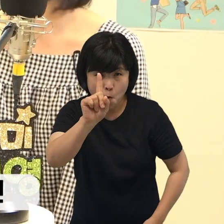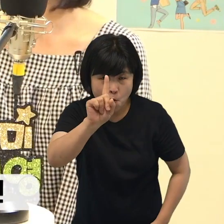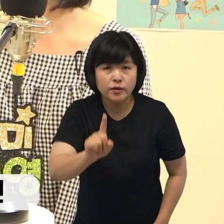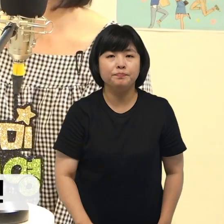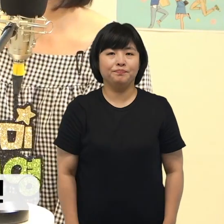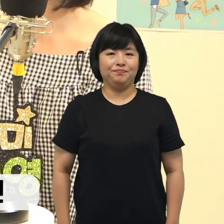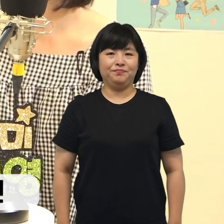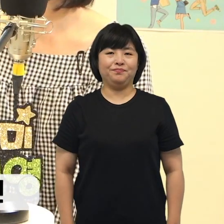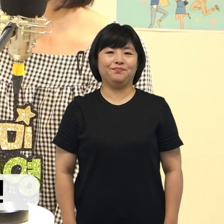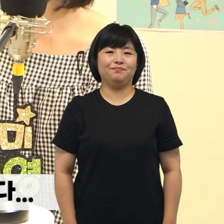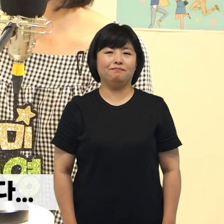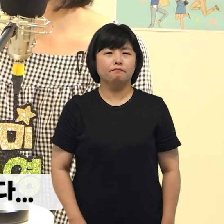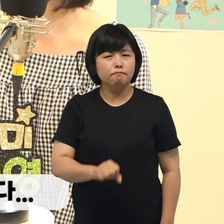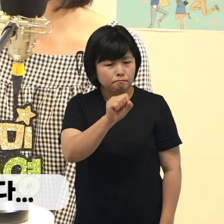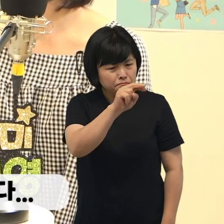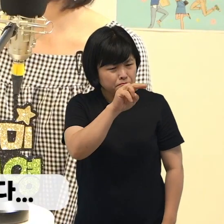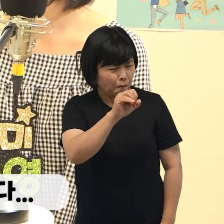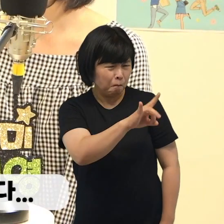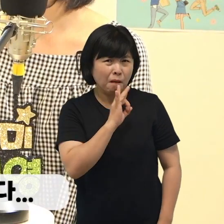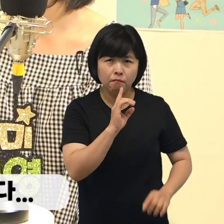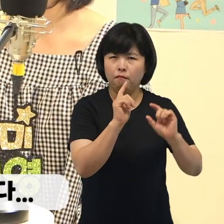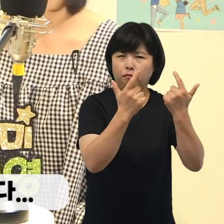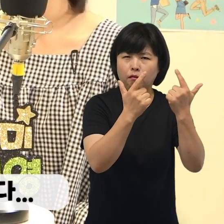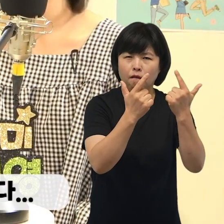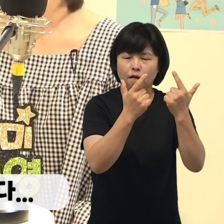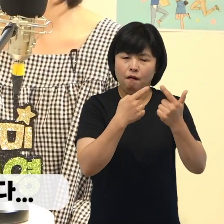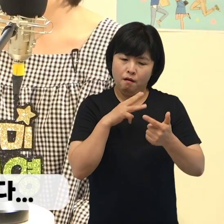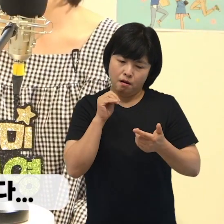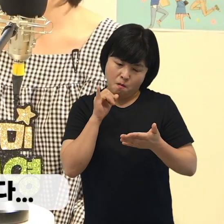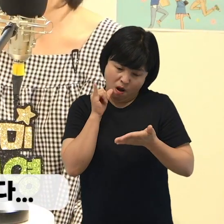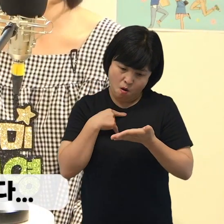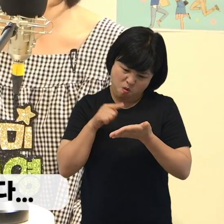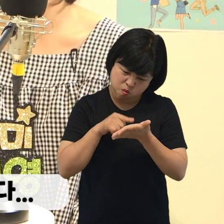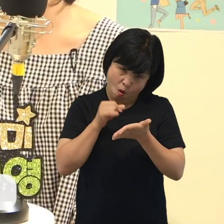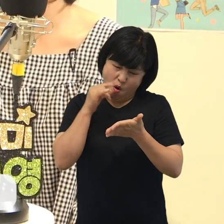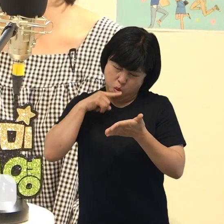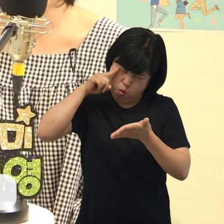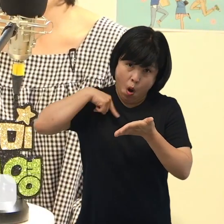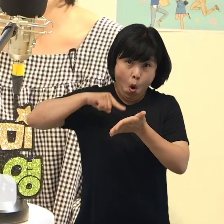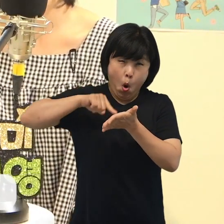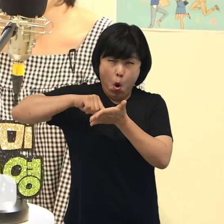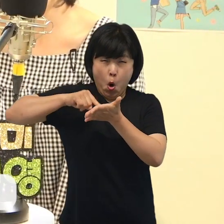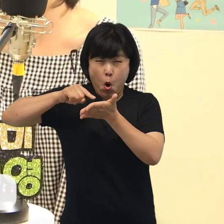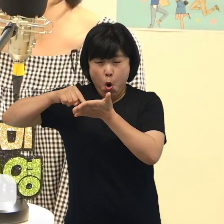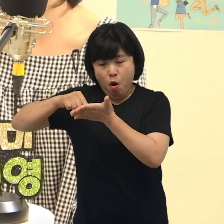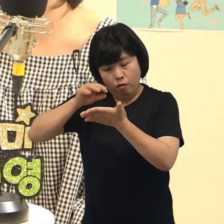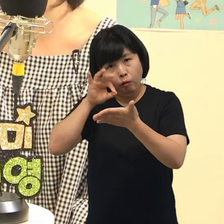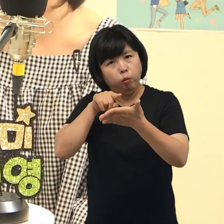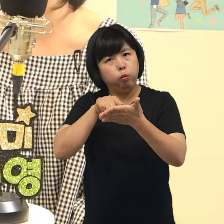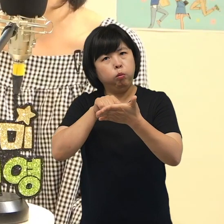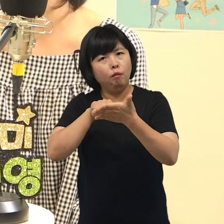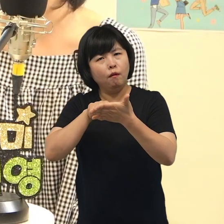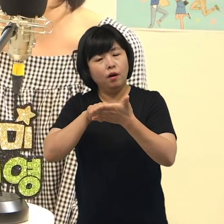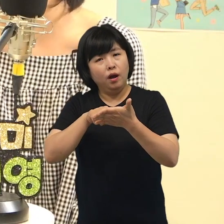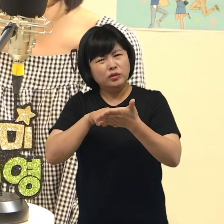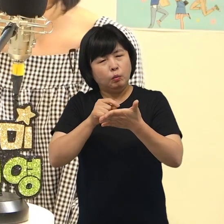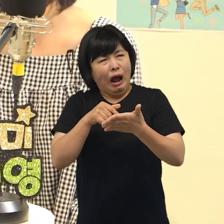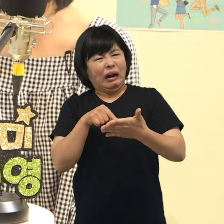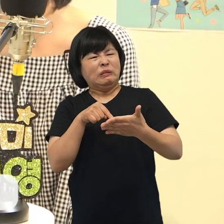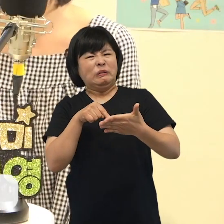여기서 하나를 더 붙이자면 그냥 SNS가 아니라 SNS 중독이다 라고도 볼 수 있을 것 같아요. 조금